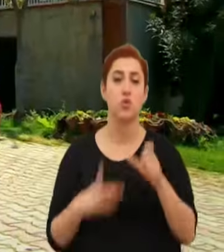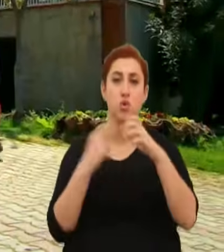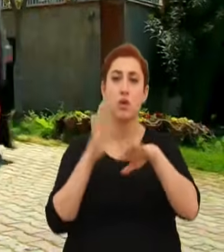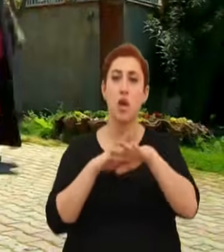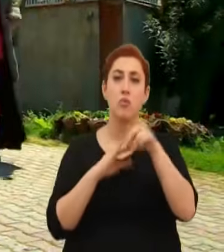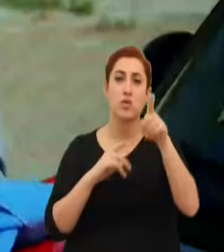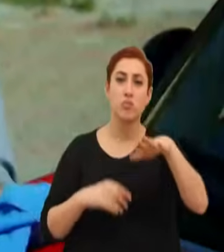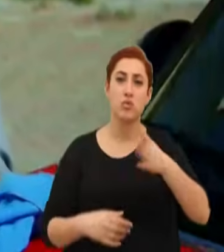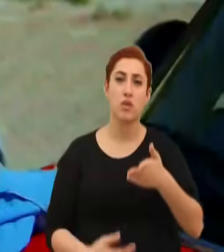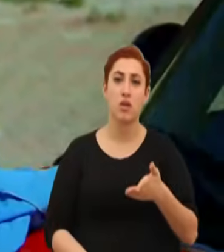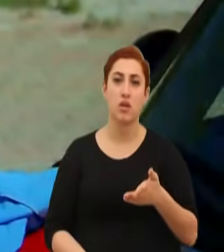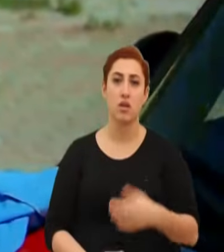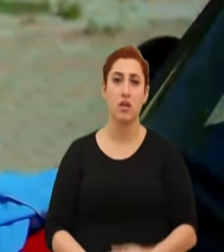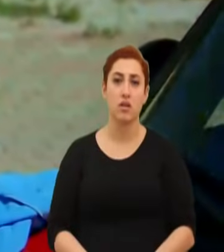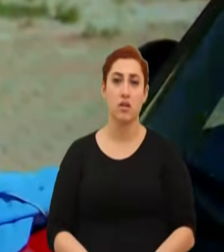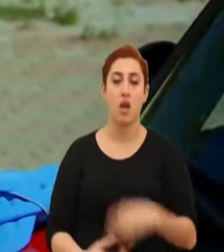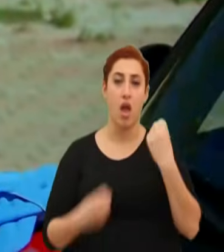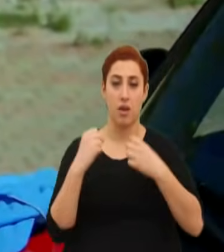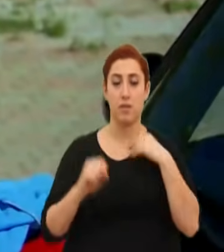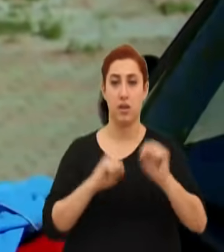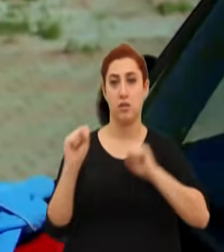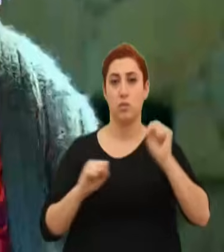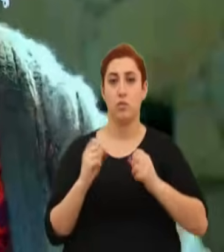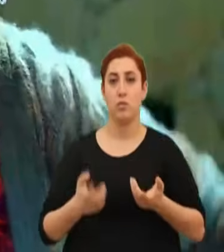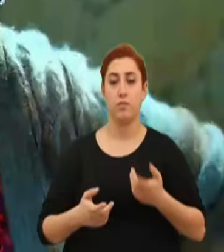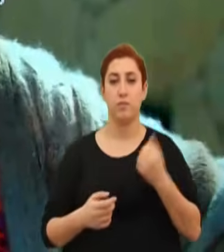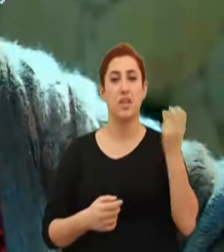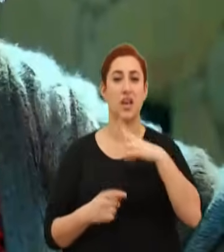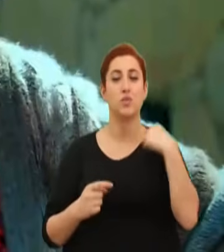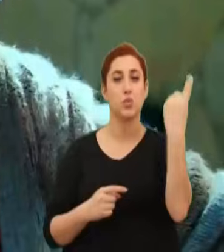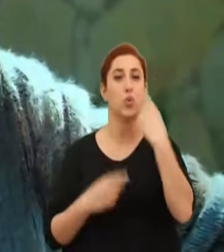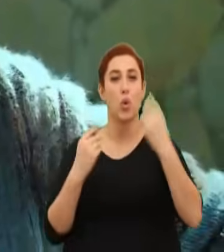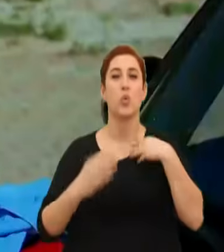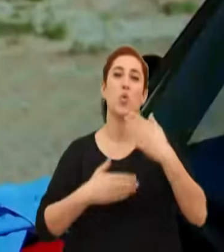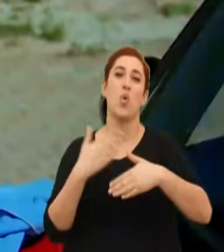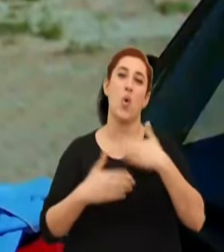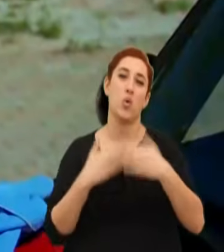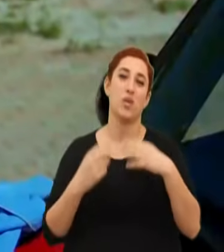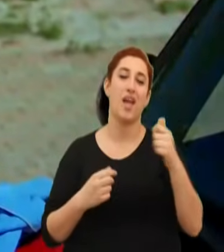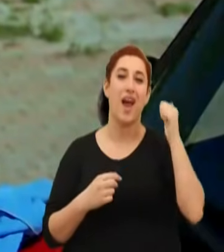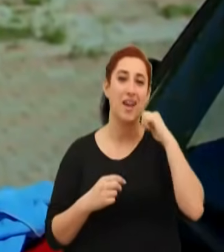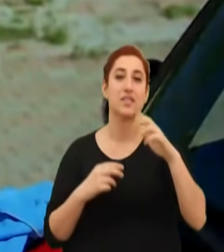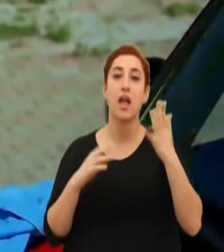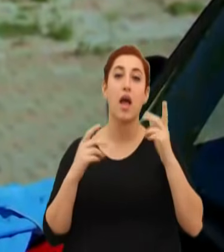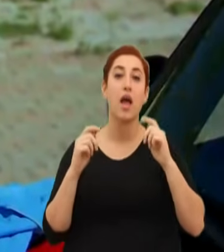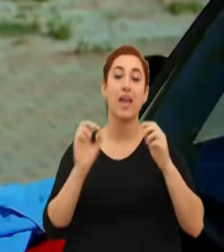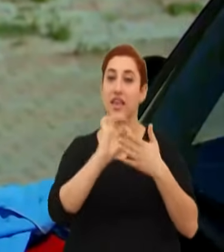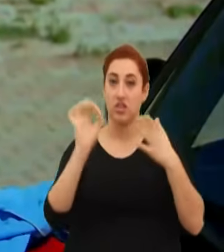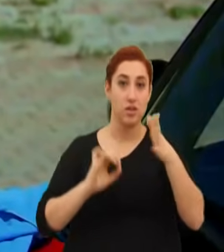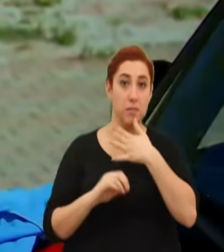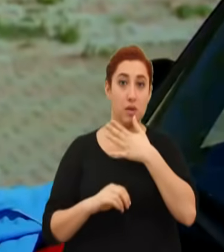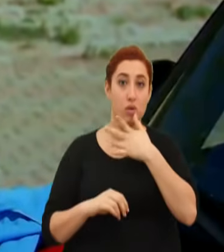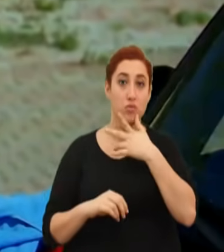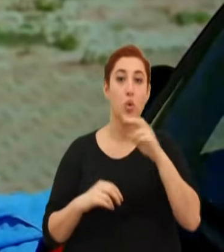Şükrü, ne yapıyorsun sen burada? Arabamı yıkıyorum. Birkaç tur attım, yoruldu. Arkasına ne yazdıracağım biliyor